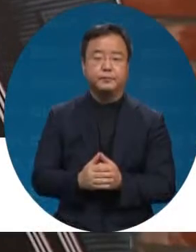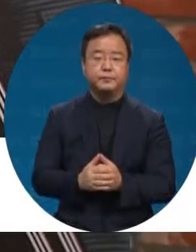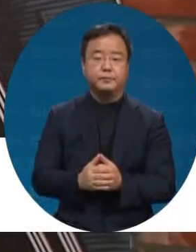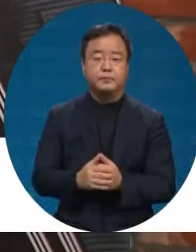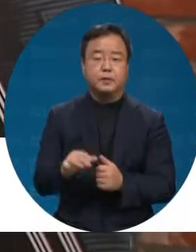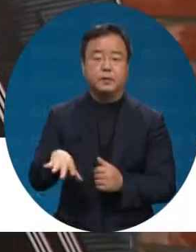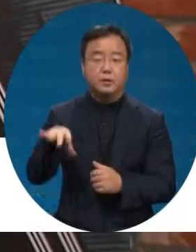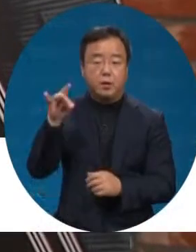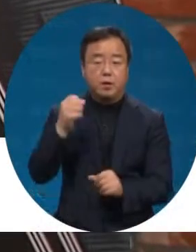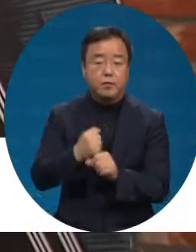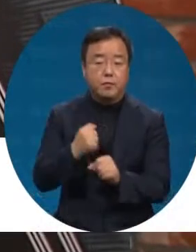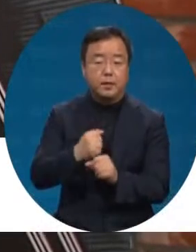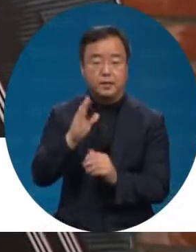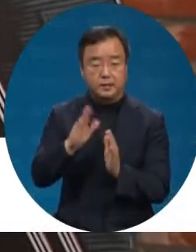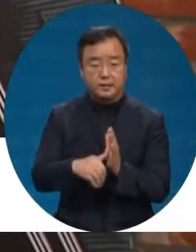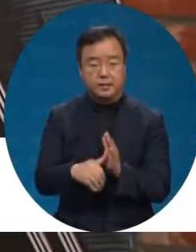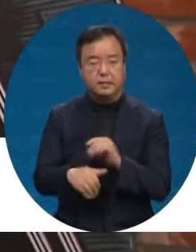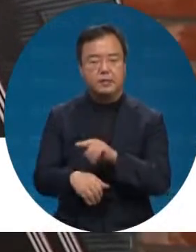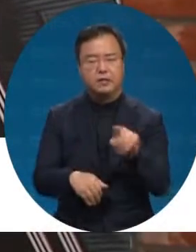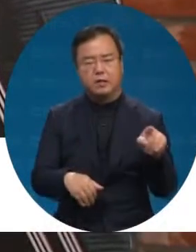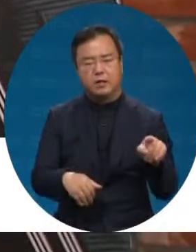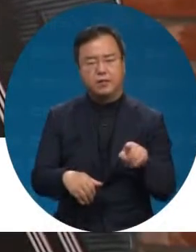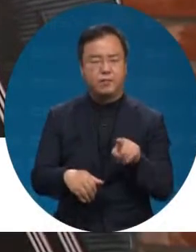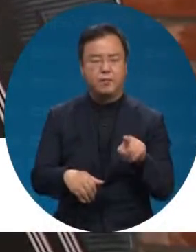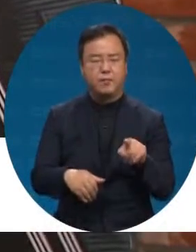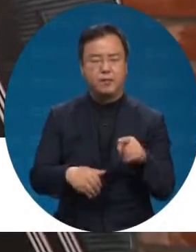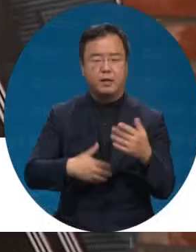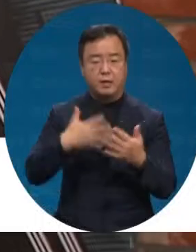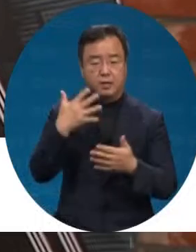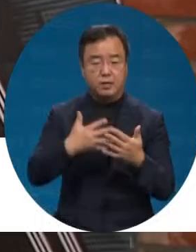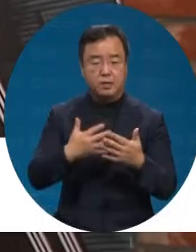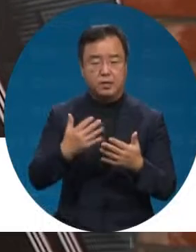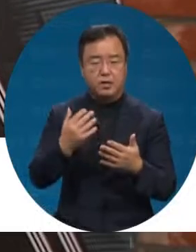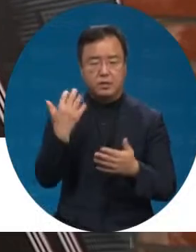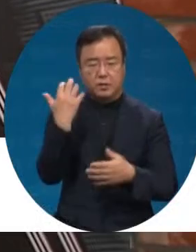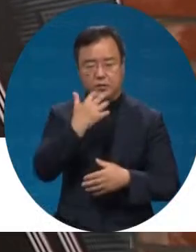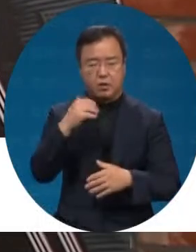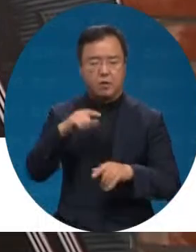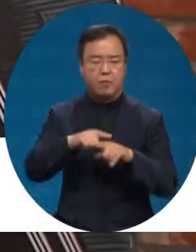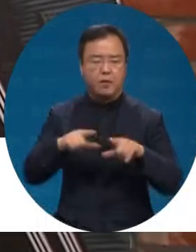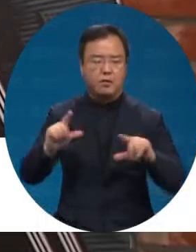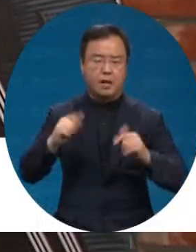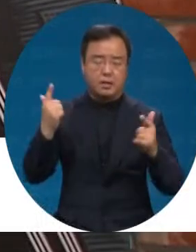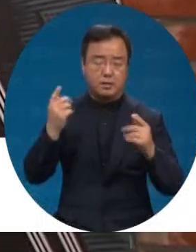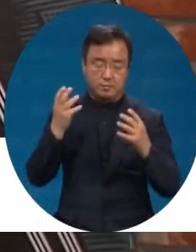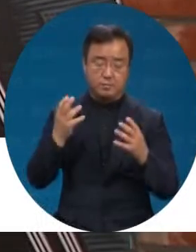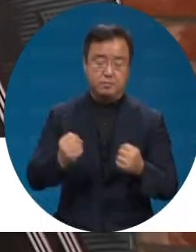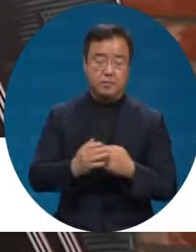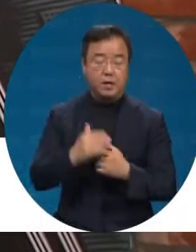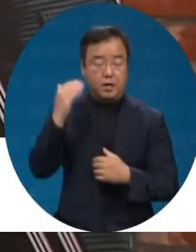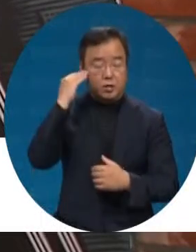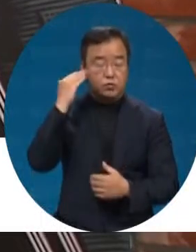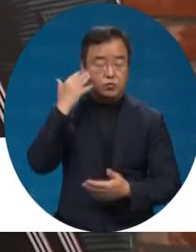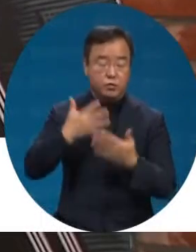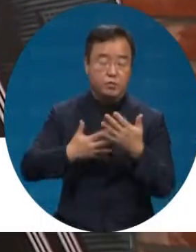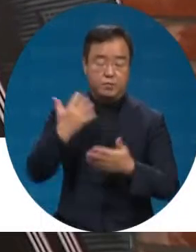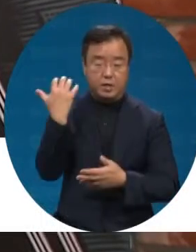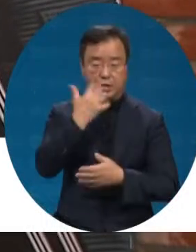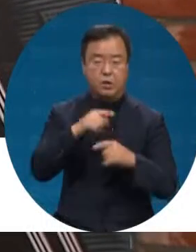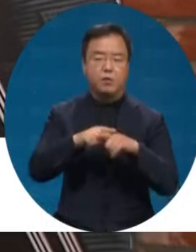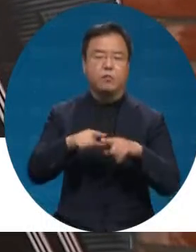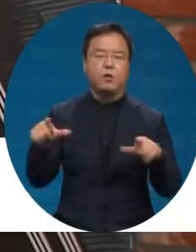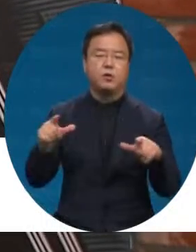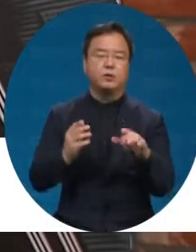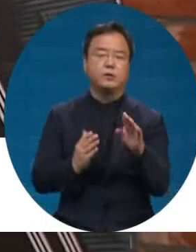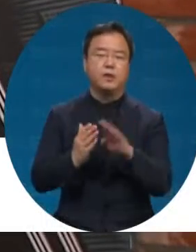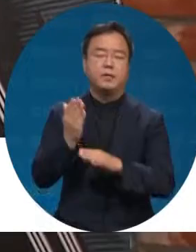영화들 조차도 성 평등이 이루어지지 않았던 작품들이 많았던 거죠 한국영화가 성 평등 을 넘어서 차별이